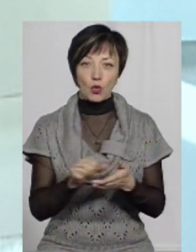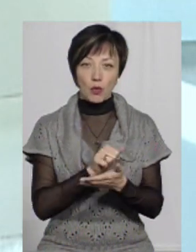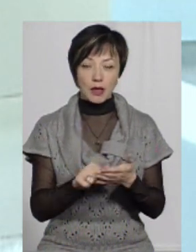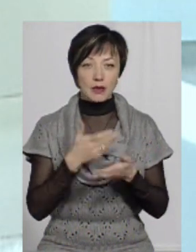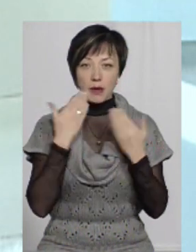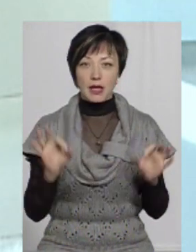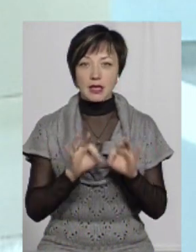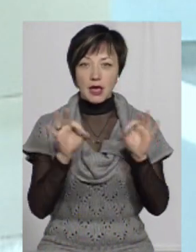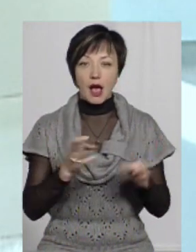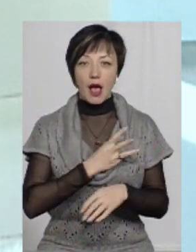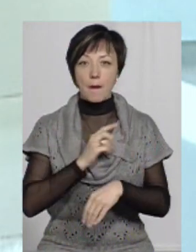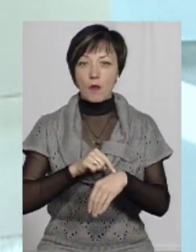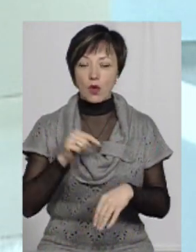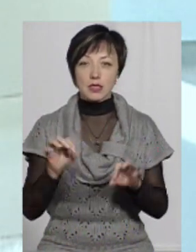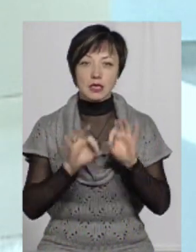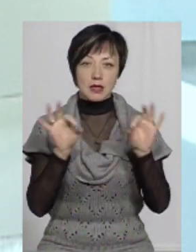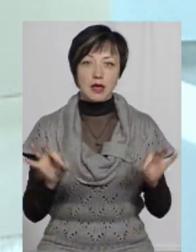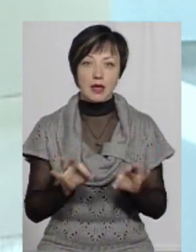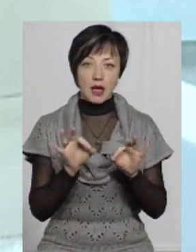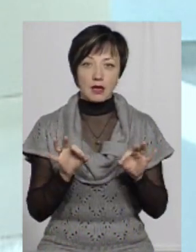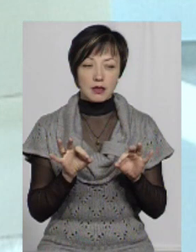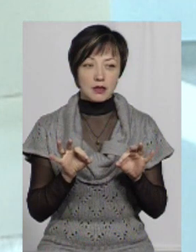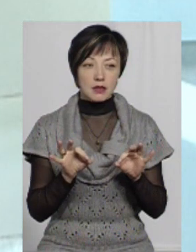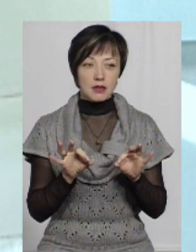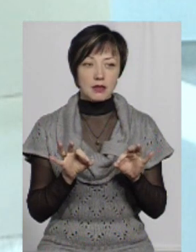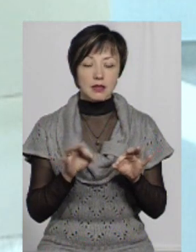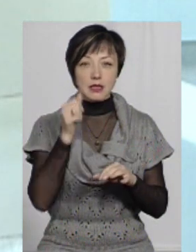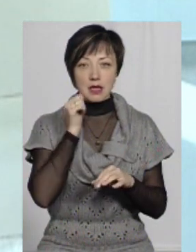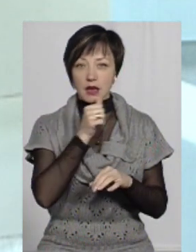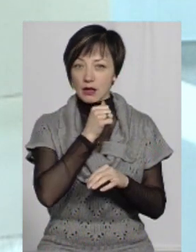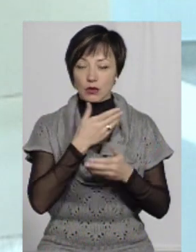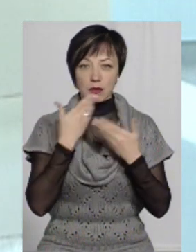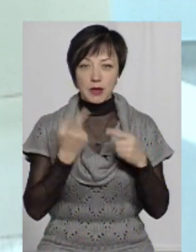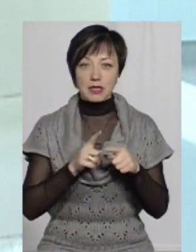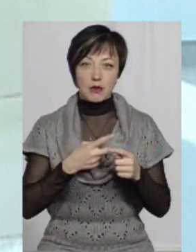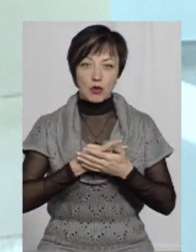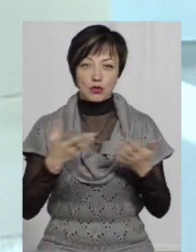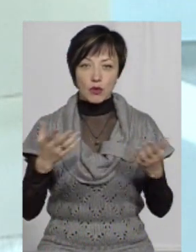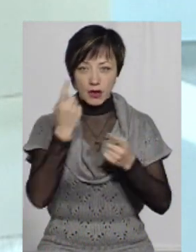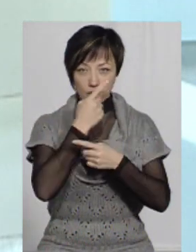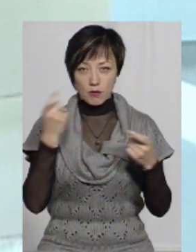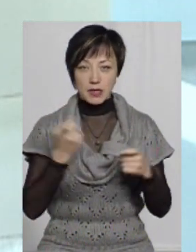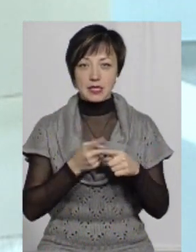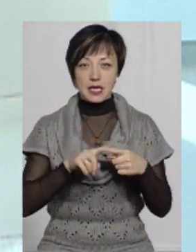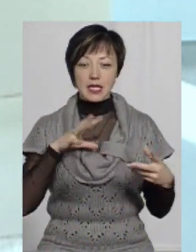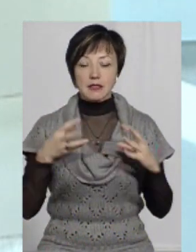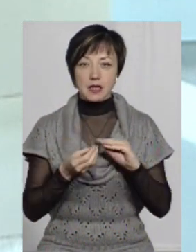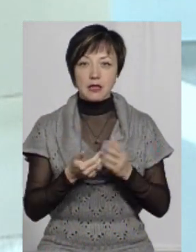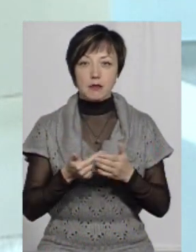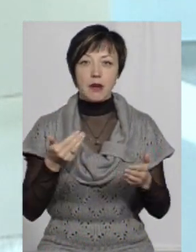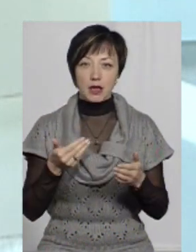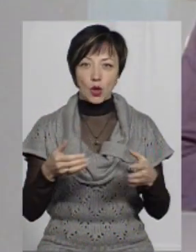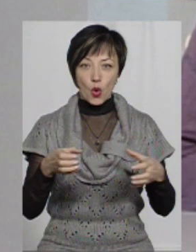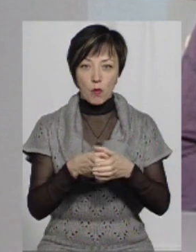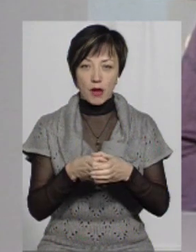документи, тут немає ніяких емоцій, ніяких там нічого секретного в цьому немає, це прозора відкрита інформація, це є звітність перед